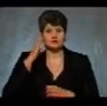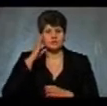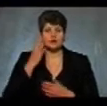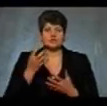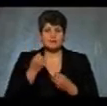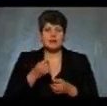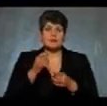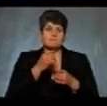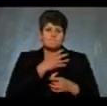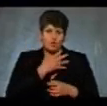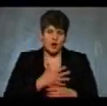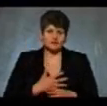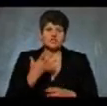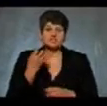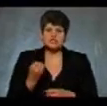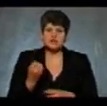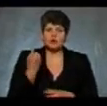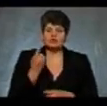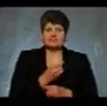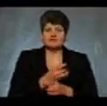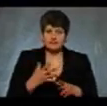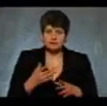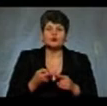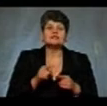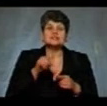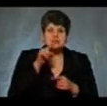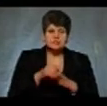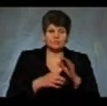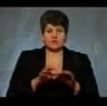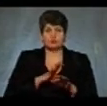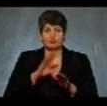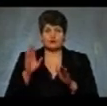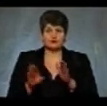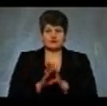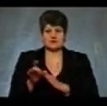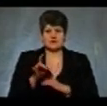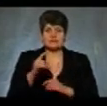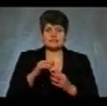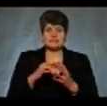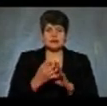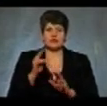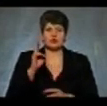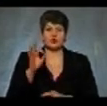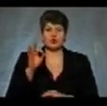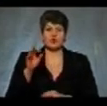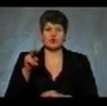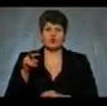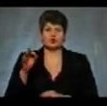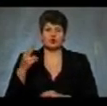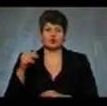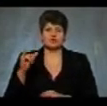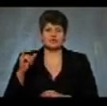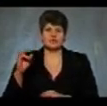поранення. Ще один вибух гранати цієї ж доби трапився у Підволочиському районі в селі Колодіївка. Там внаслідок